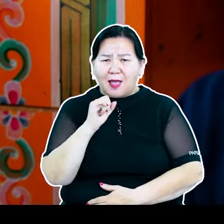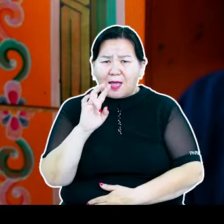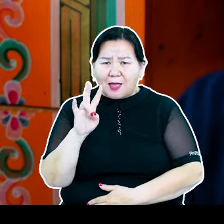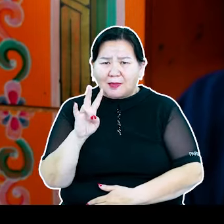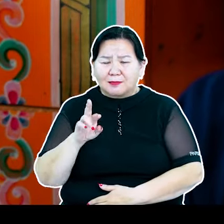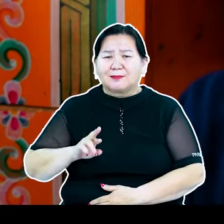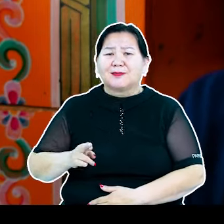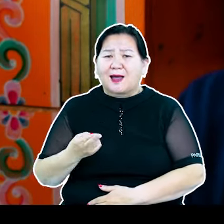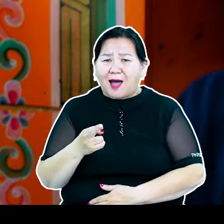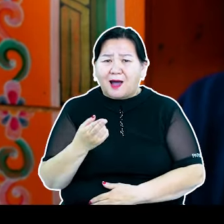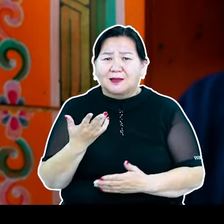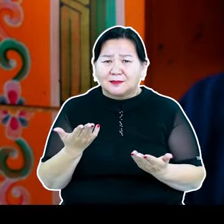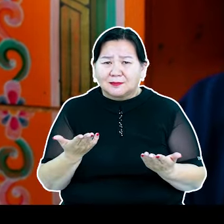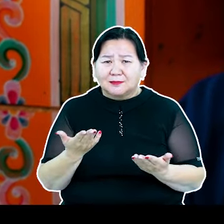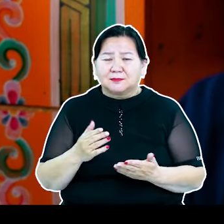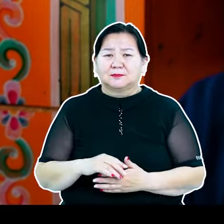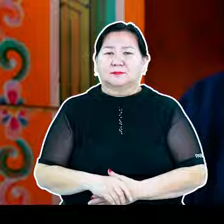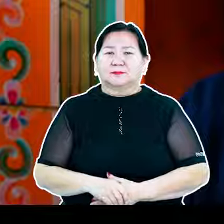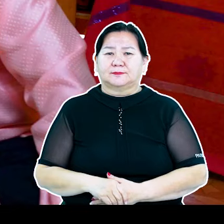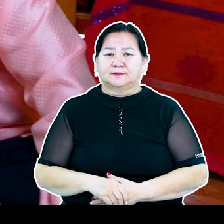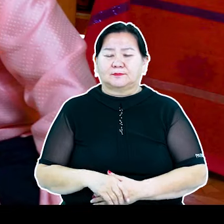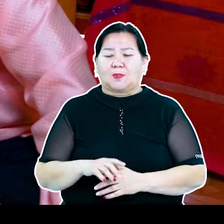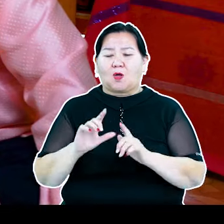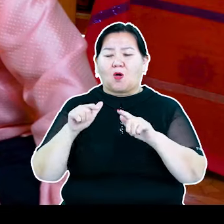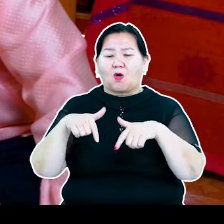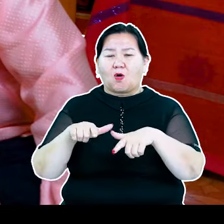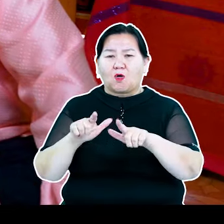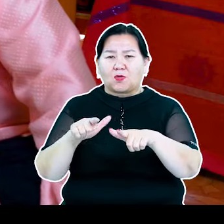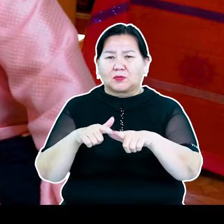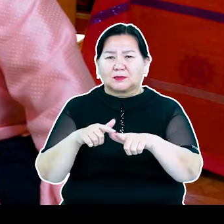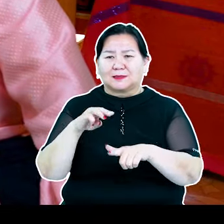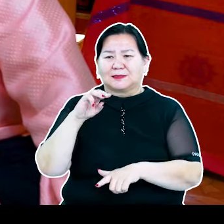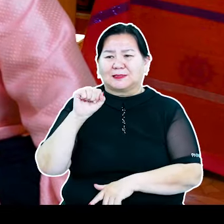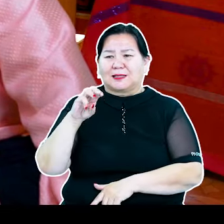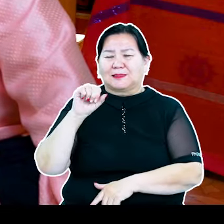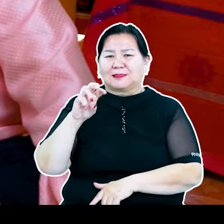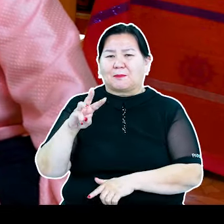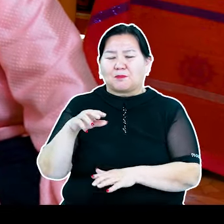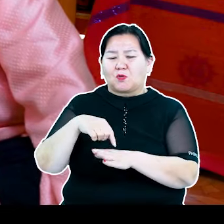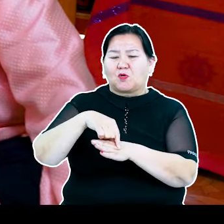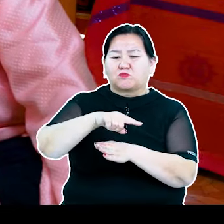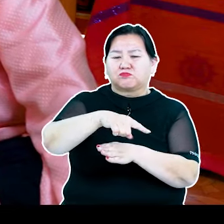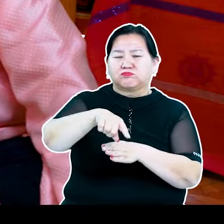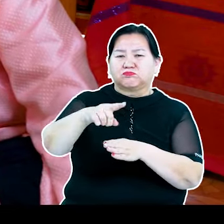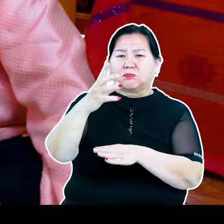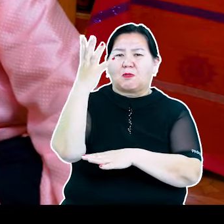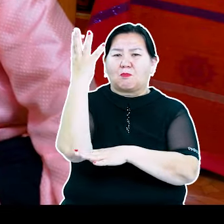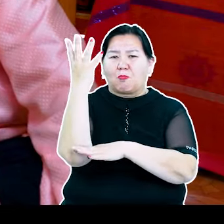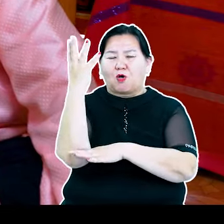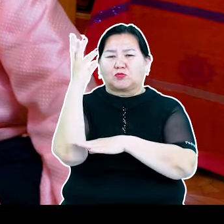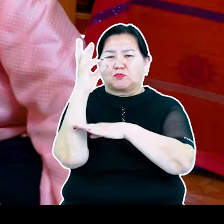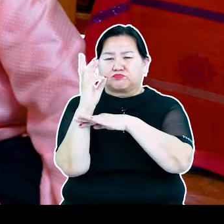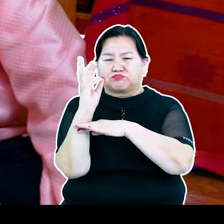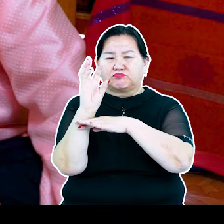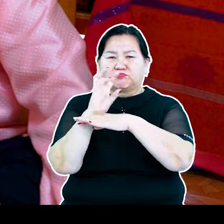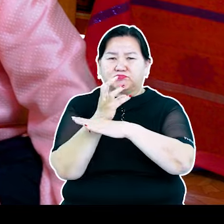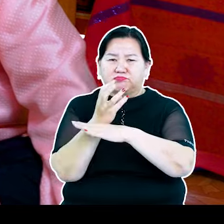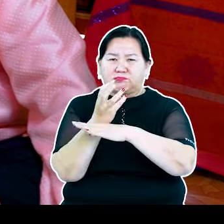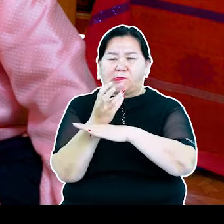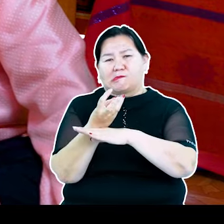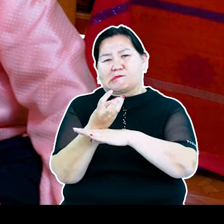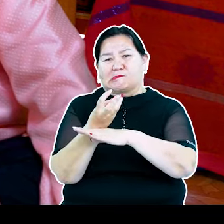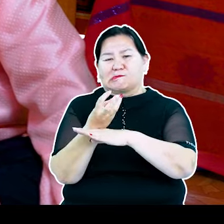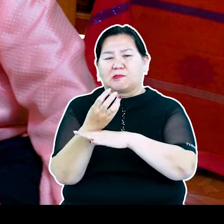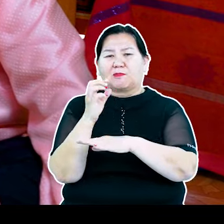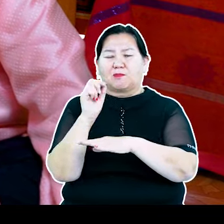Аа? Яагаад ингэж байгаа юм болоо? Голын татам орчмын мод бот өв сургамл